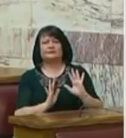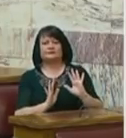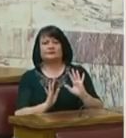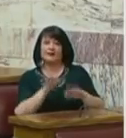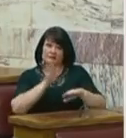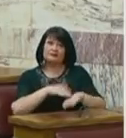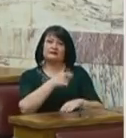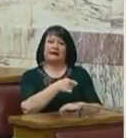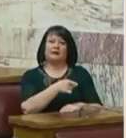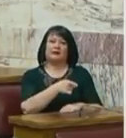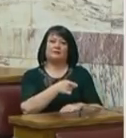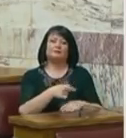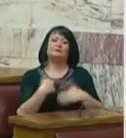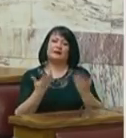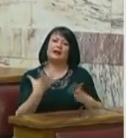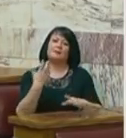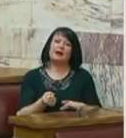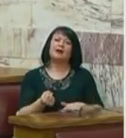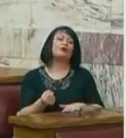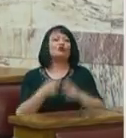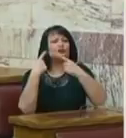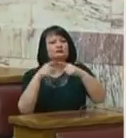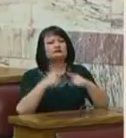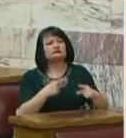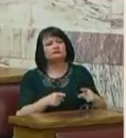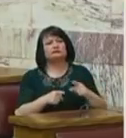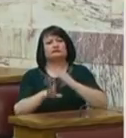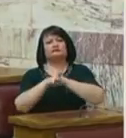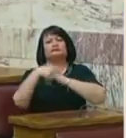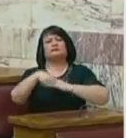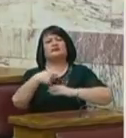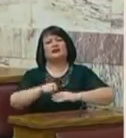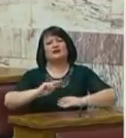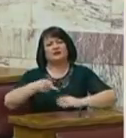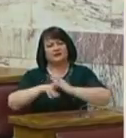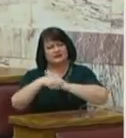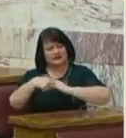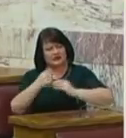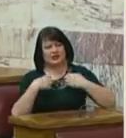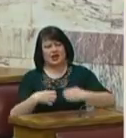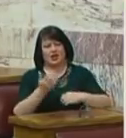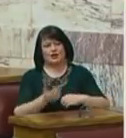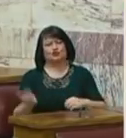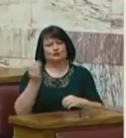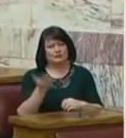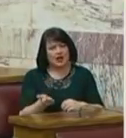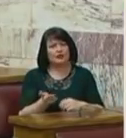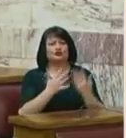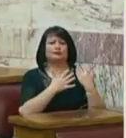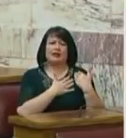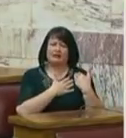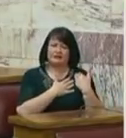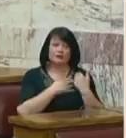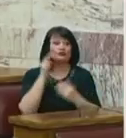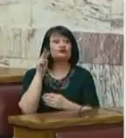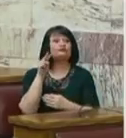Και υπάρχουν πολλών ειδών αντισαγγελείς. Υπάρχει ο αντισαγγελέας του Αρείου Πάγου, ο αρμόδιος για την εποπτεία